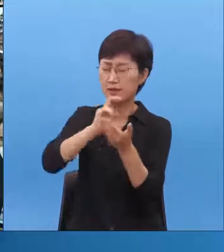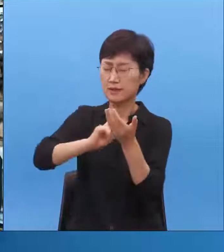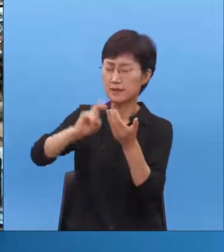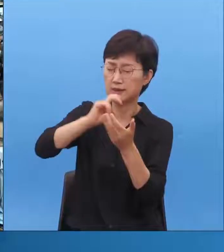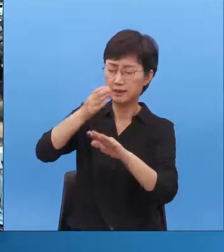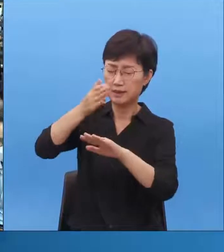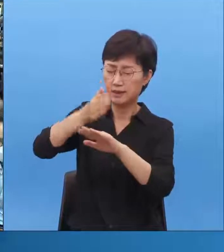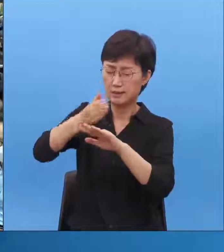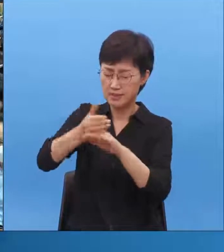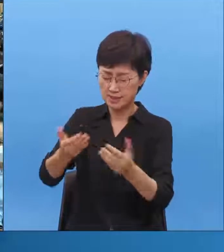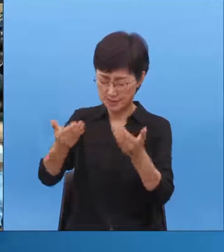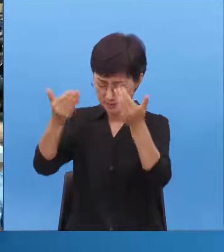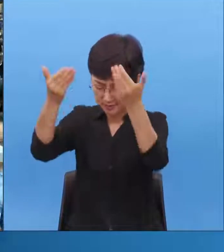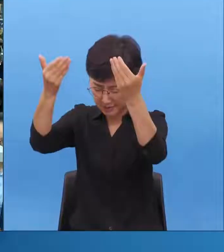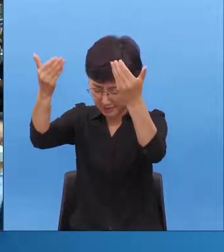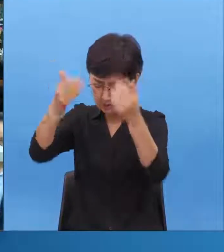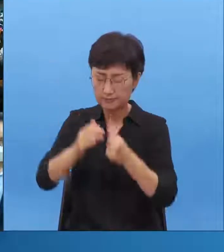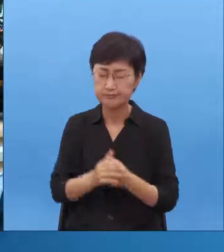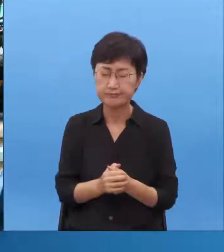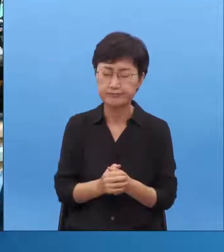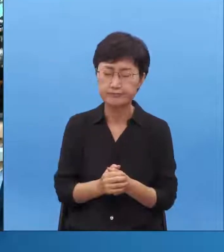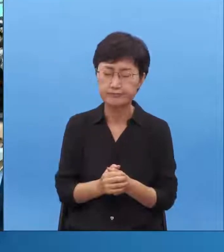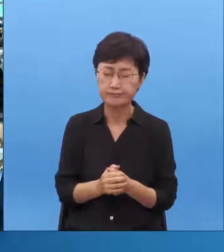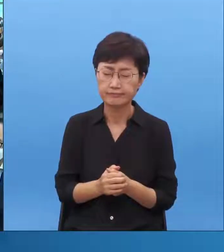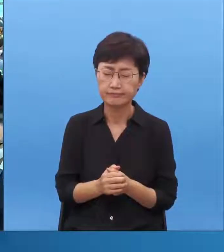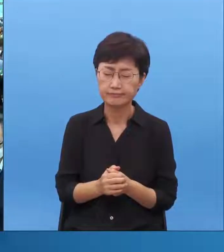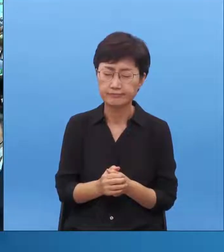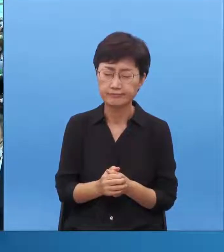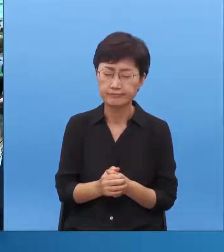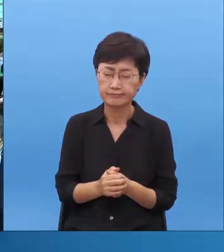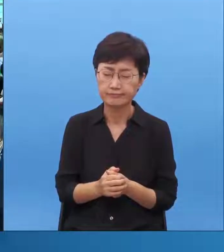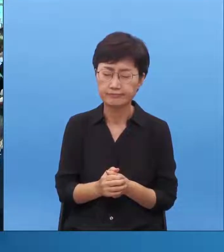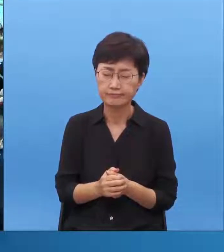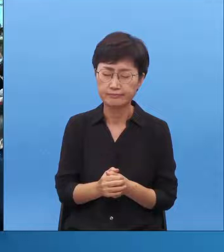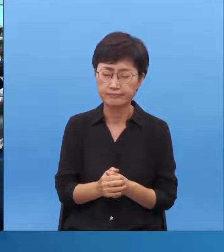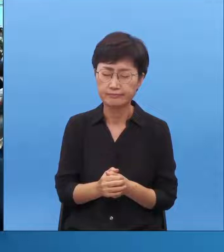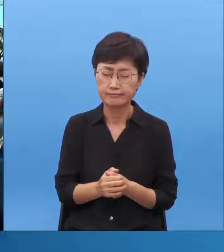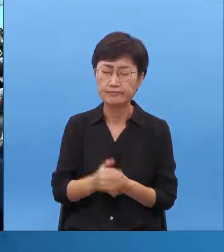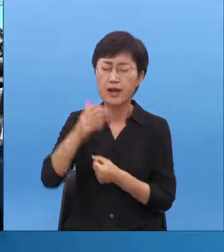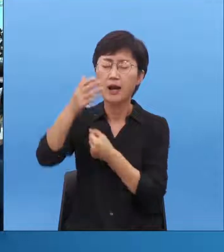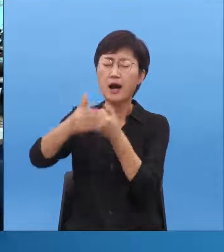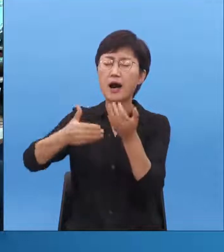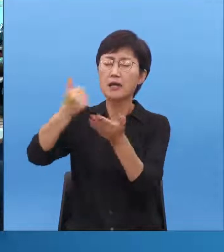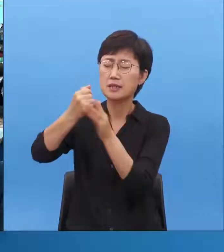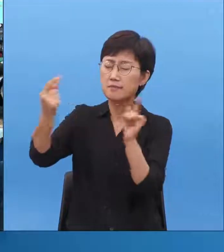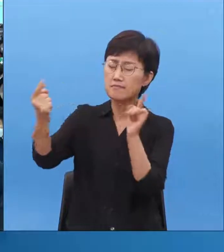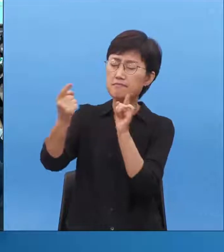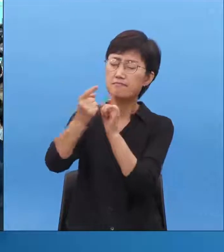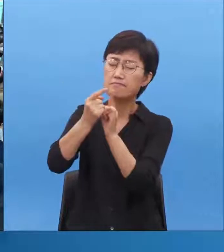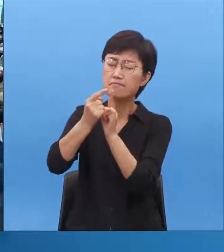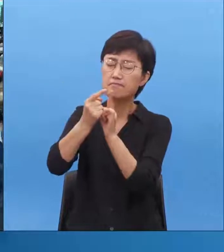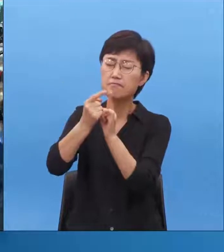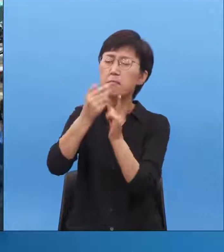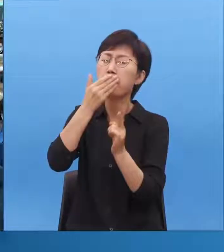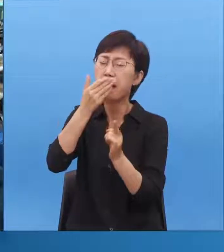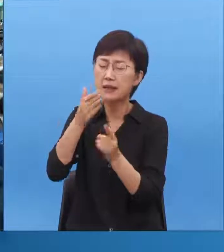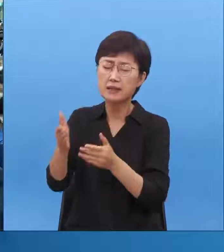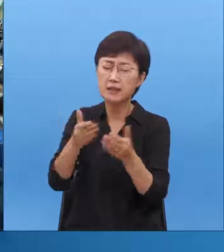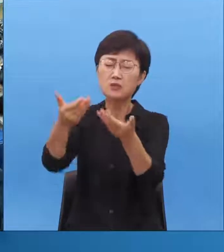all glory and praise to the Lord Jesus Christ, who is the Lord of this worship. 하나님을 만날 수 있는 길을 여신 참